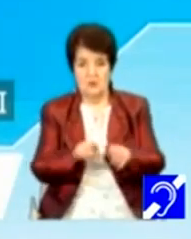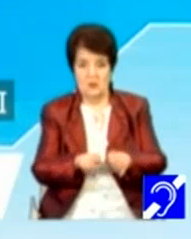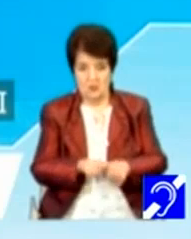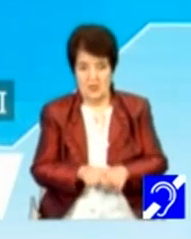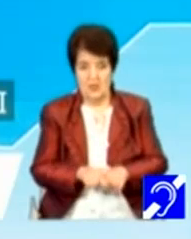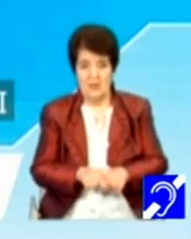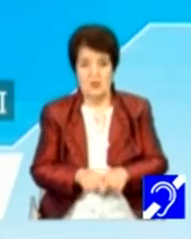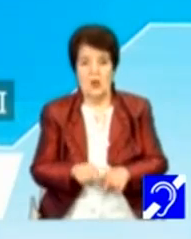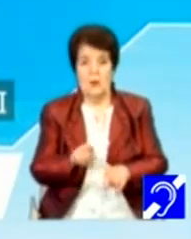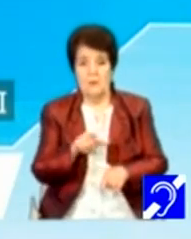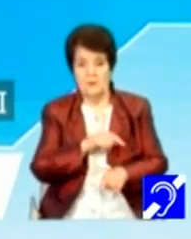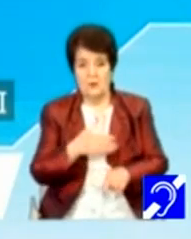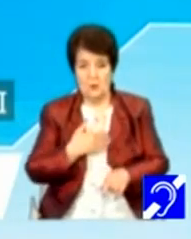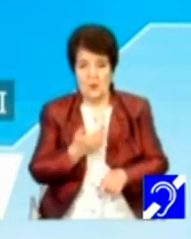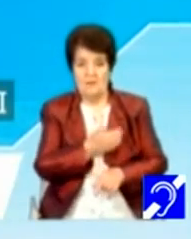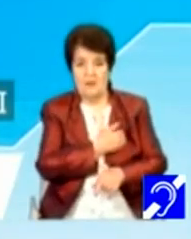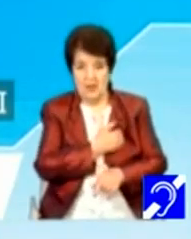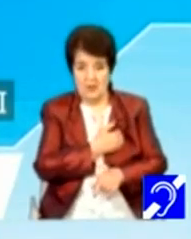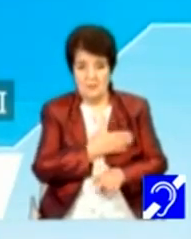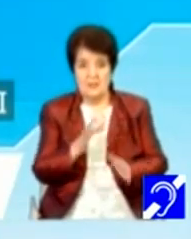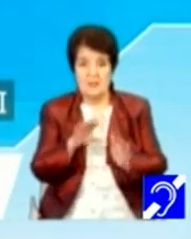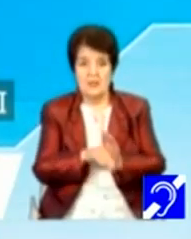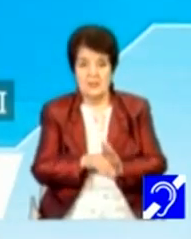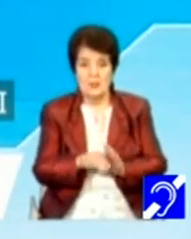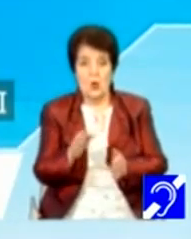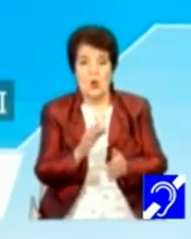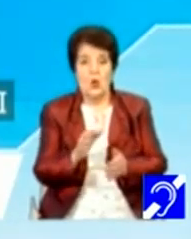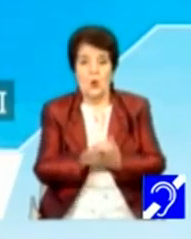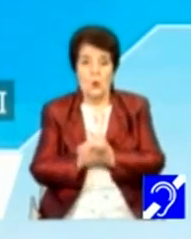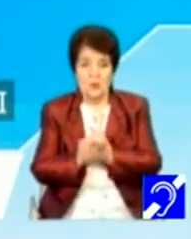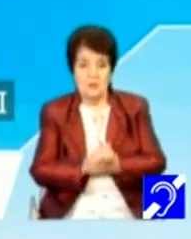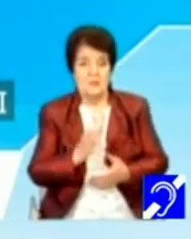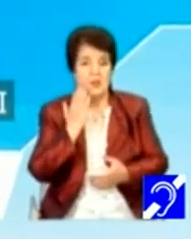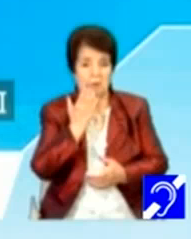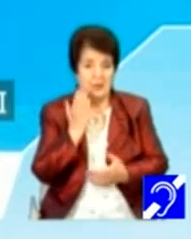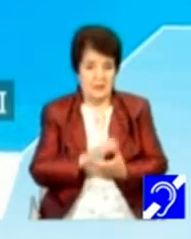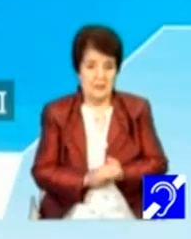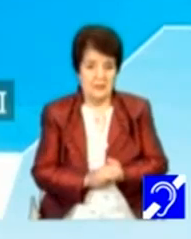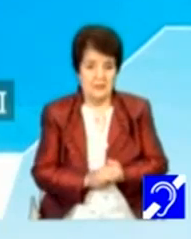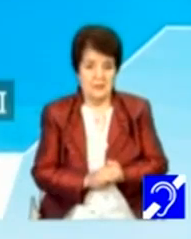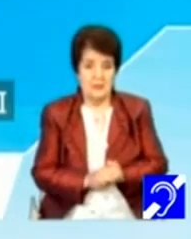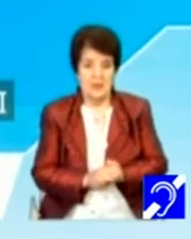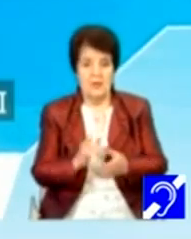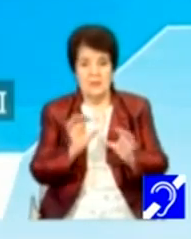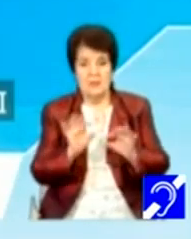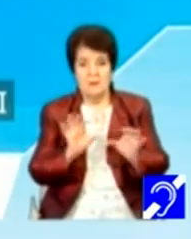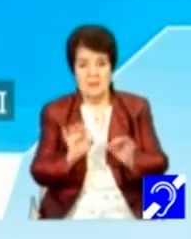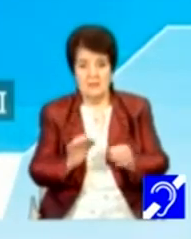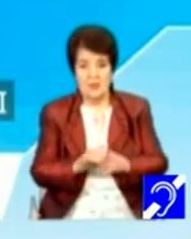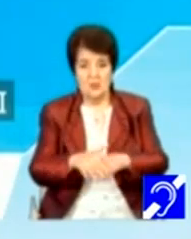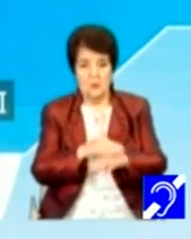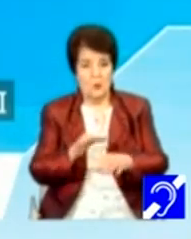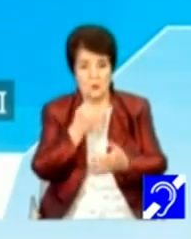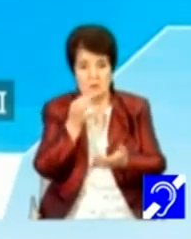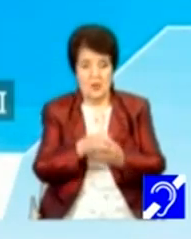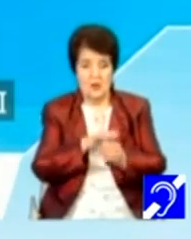aceeași menire, mai cu seamă că noi vrem să reprezentăm un electorat unionist românesc pe care PAS, din mesajele exprimate în spațiul public, nu și-l